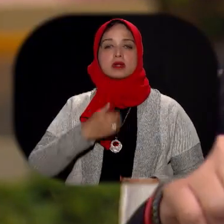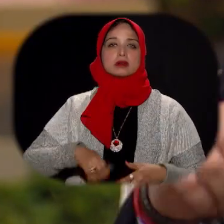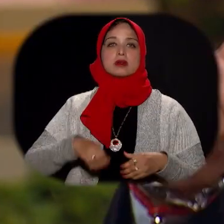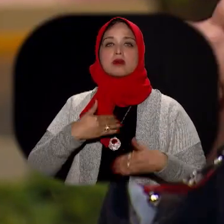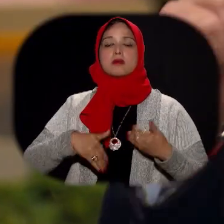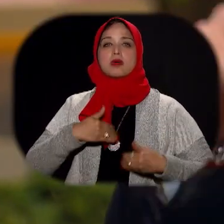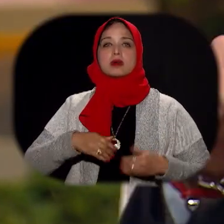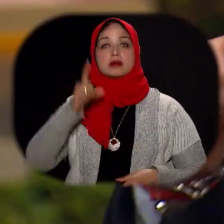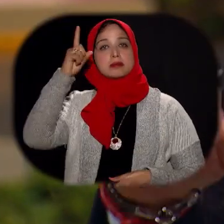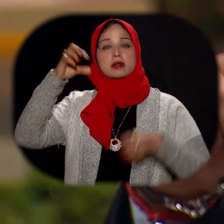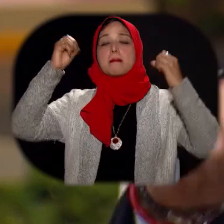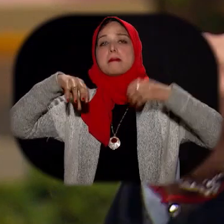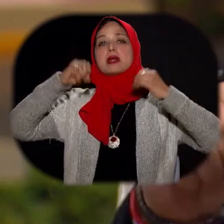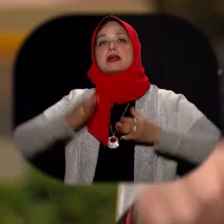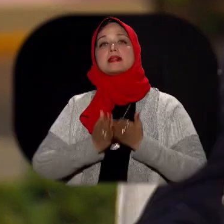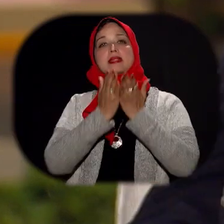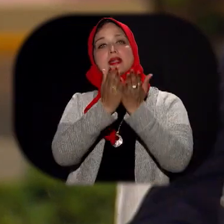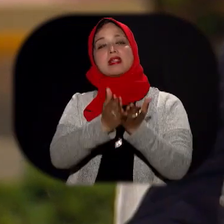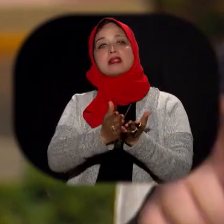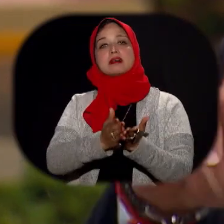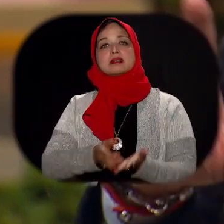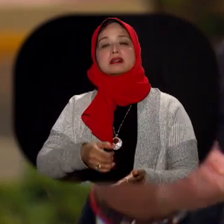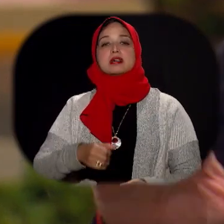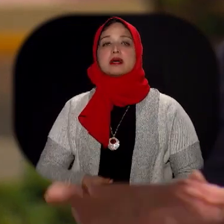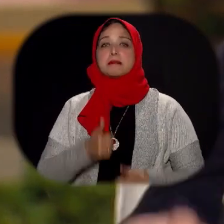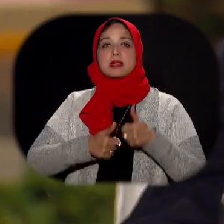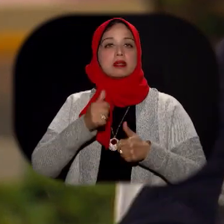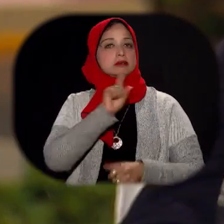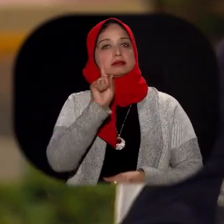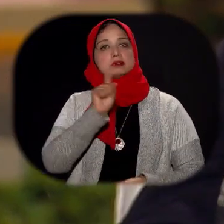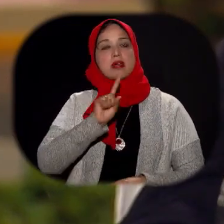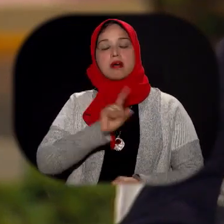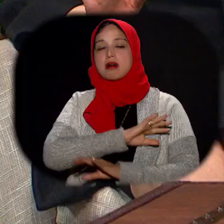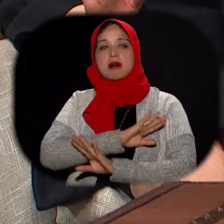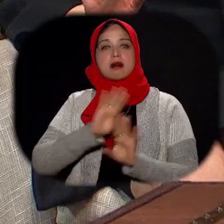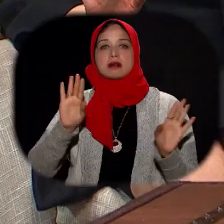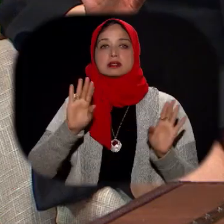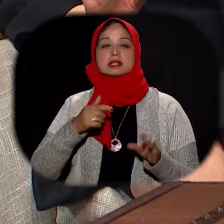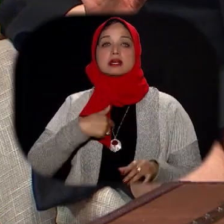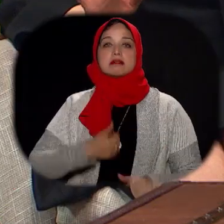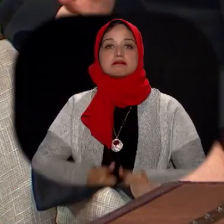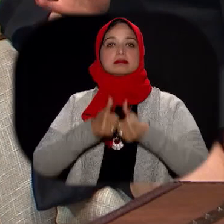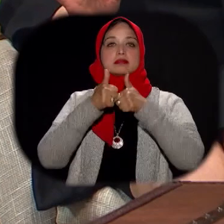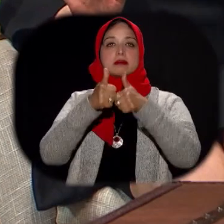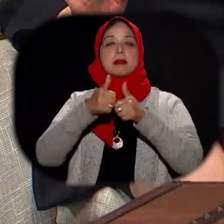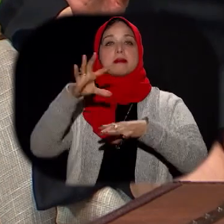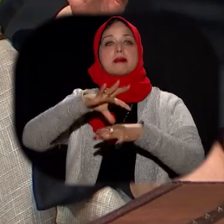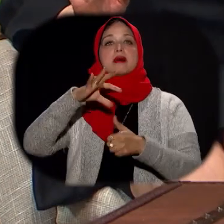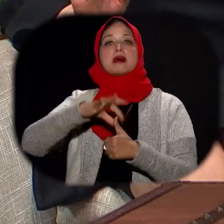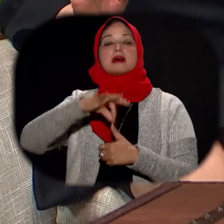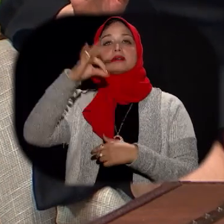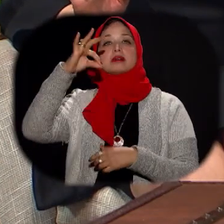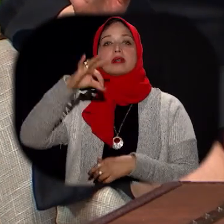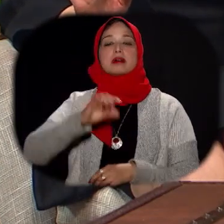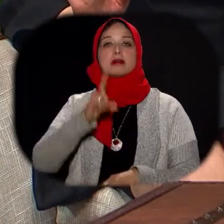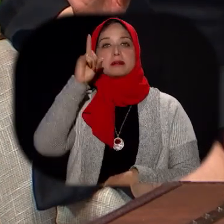بيتها ان ده ده رزق بعته ربنا ليها مش ابتلاء بالمناسبه خالص يعني ربنا ميزنا خالص احنا مميزين جدا على